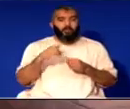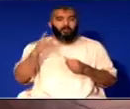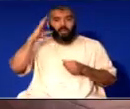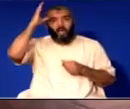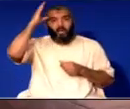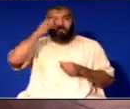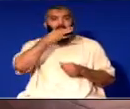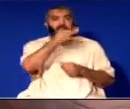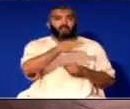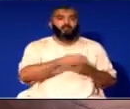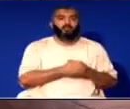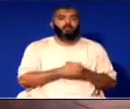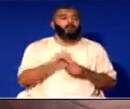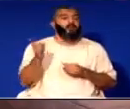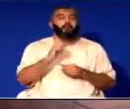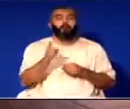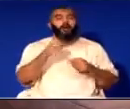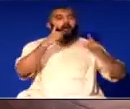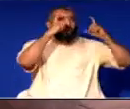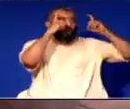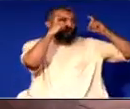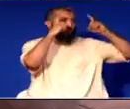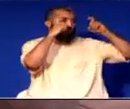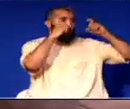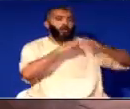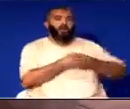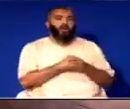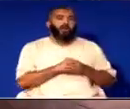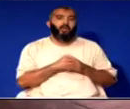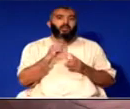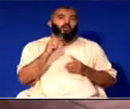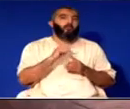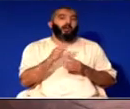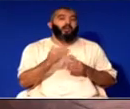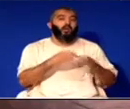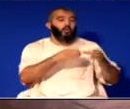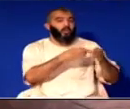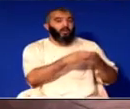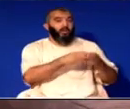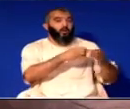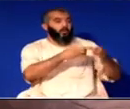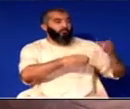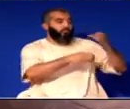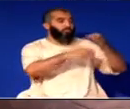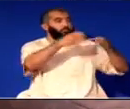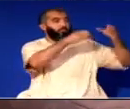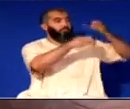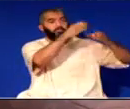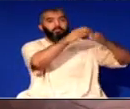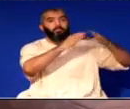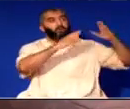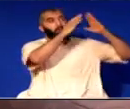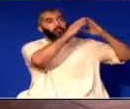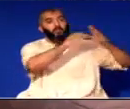بمعنى الستاتيو، مشي الصورة هذه اللي احنا نهضروا عليها نصوروا بها، مشي هذه، مشي قولوا السائلة مشي هذه هي الصورة.